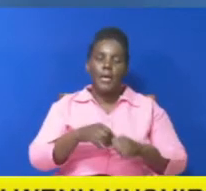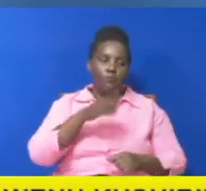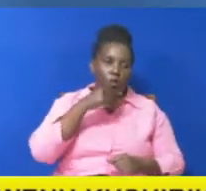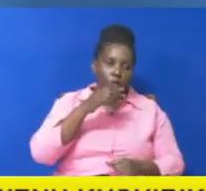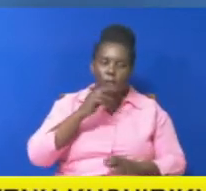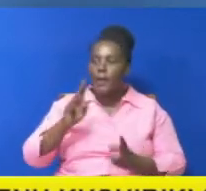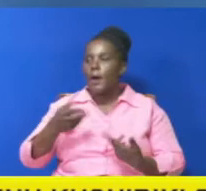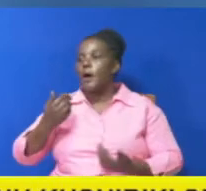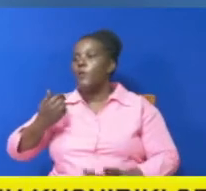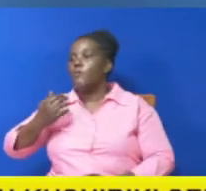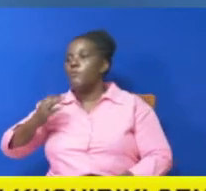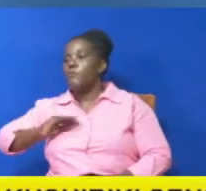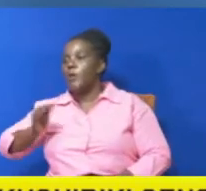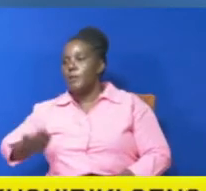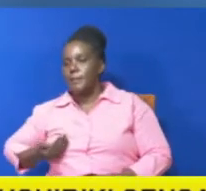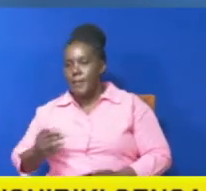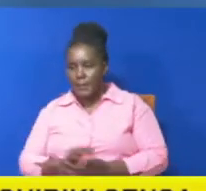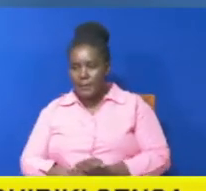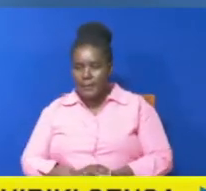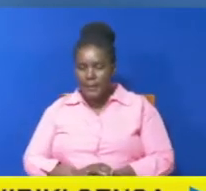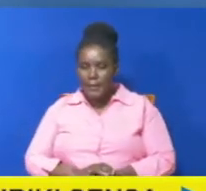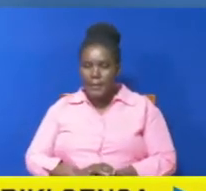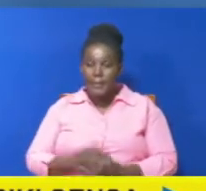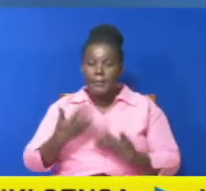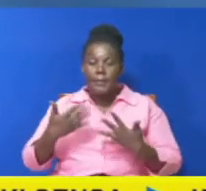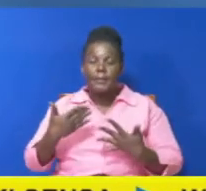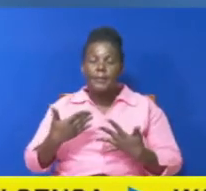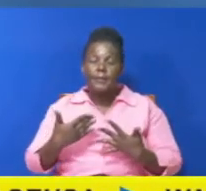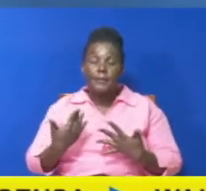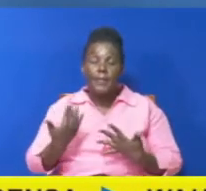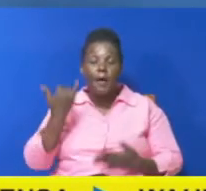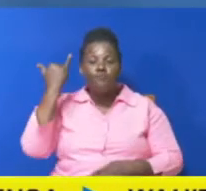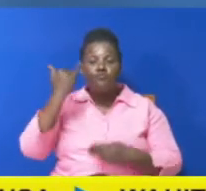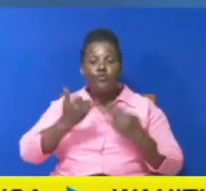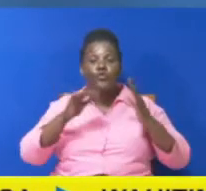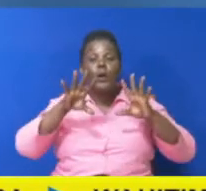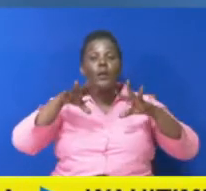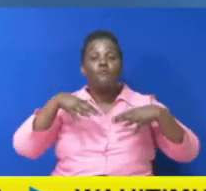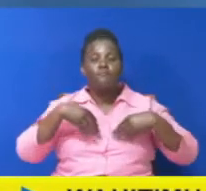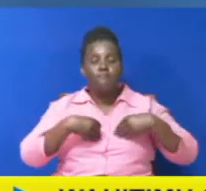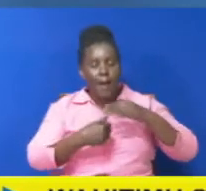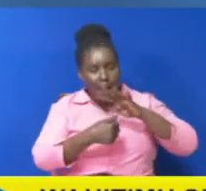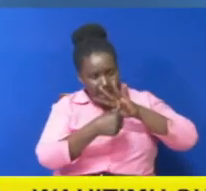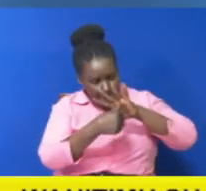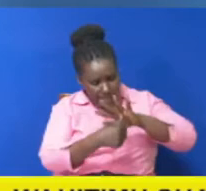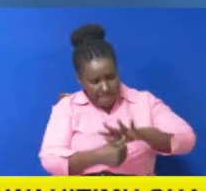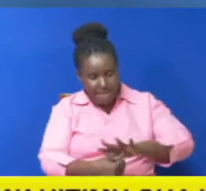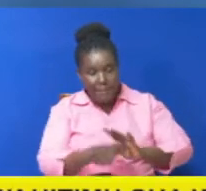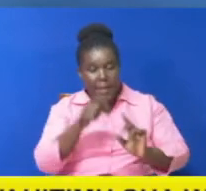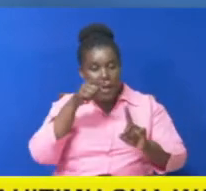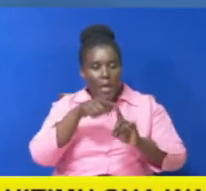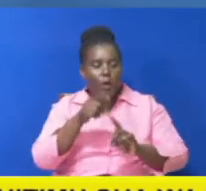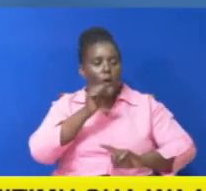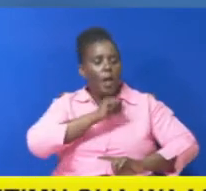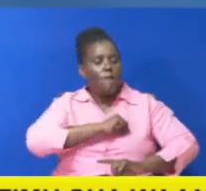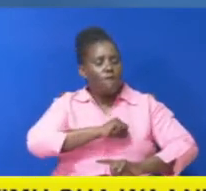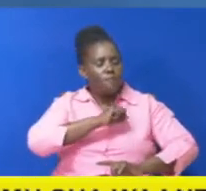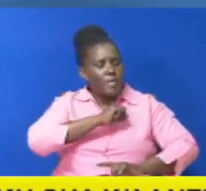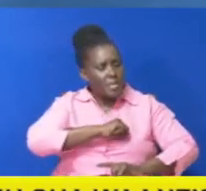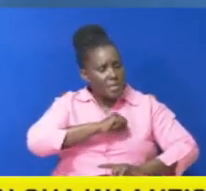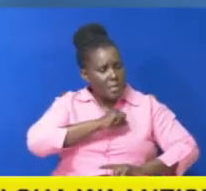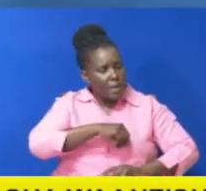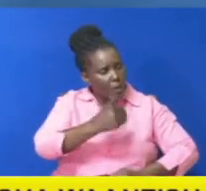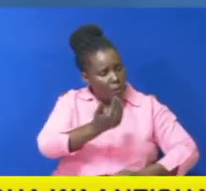hatua kama ni mwanamke kama ni mwanaume, anakubali kunyanyasika ili kwamba astahimili katika vitu vyote hivyo